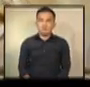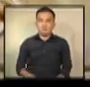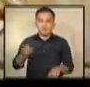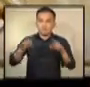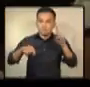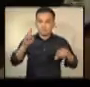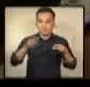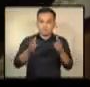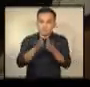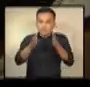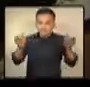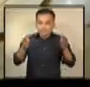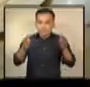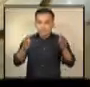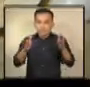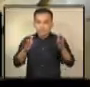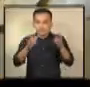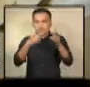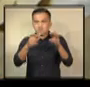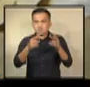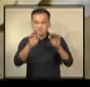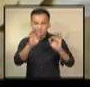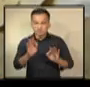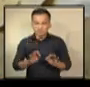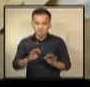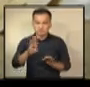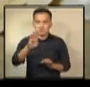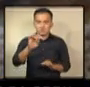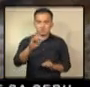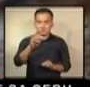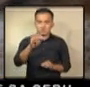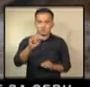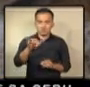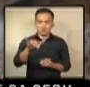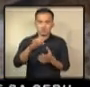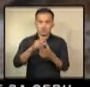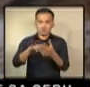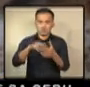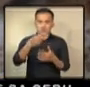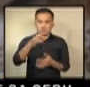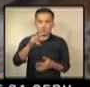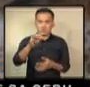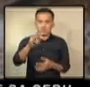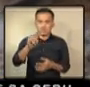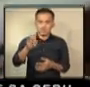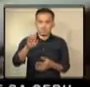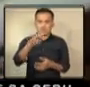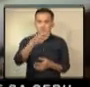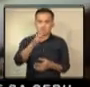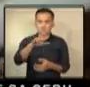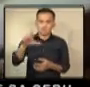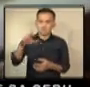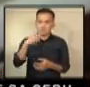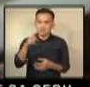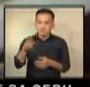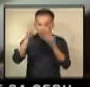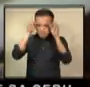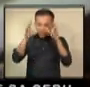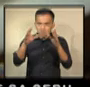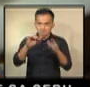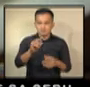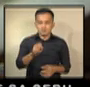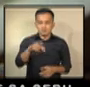Iba't iba ang laki at itsura ng mga budyong na ito o helmet shell. Kabilang ang mga ito sa itinuturing na threatened species sa